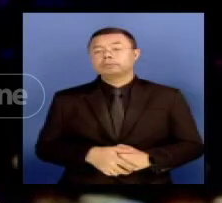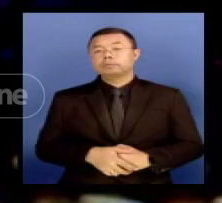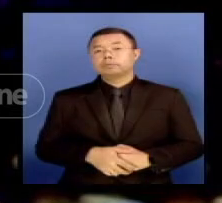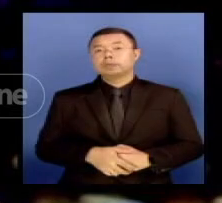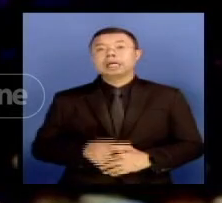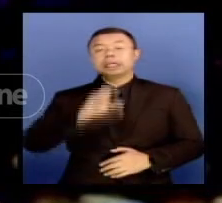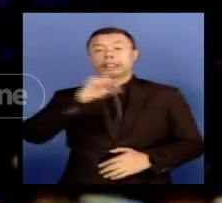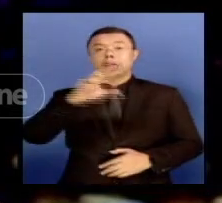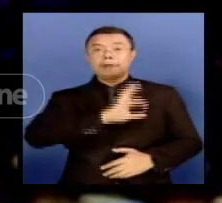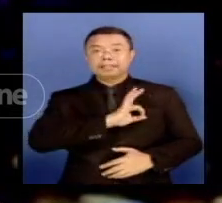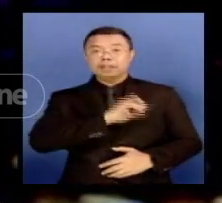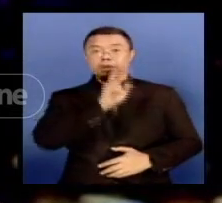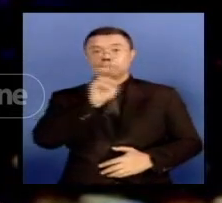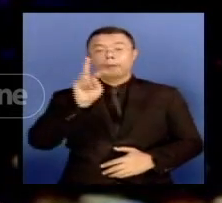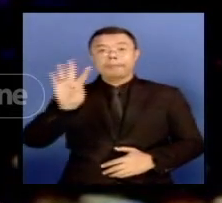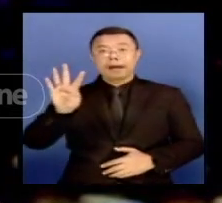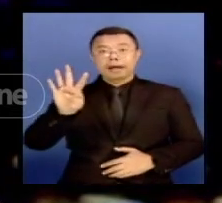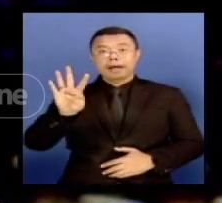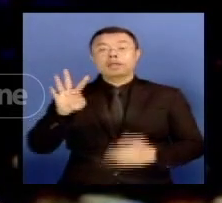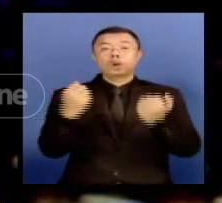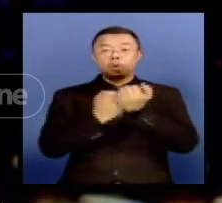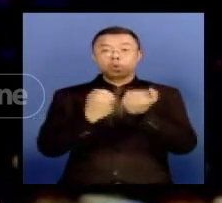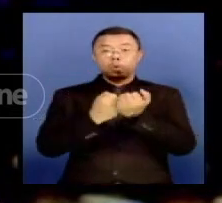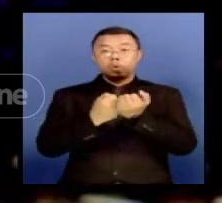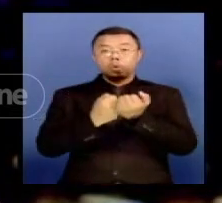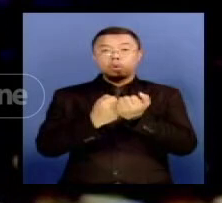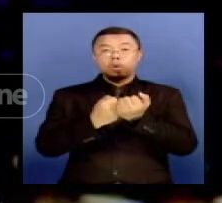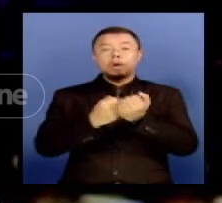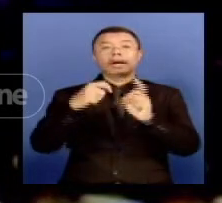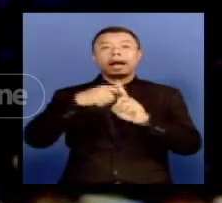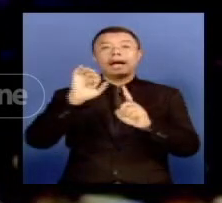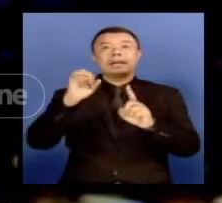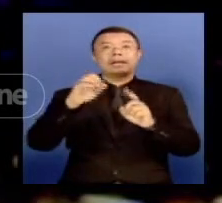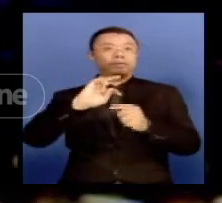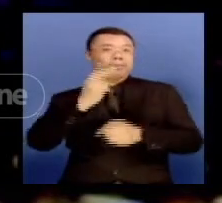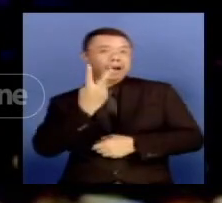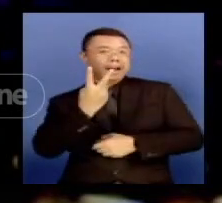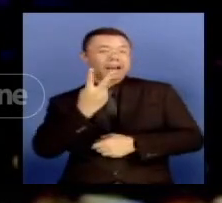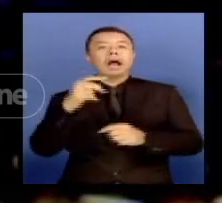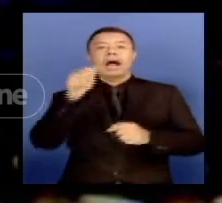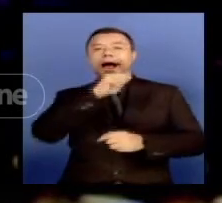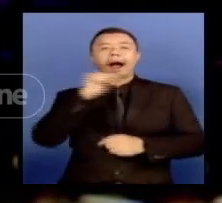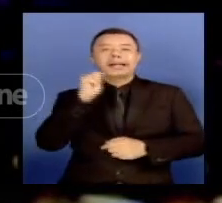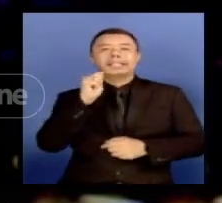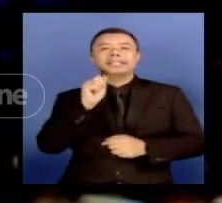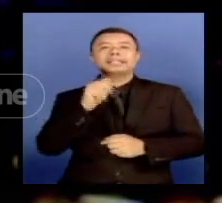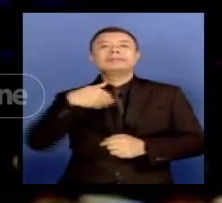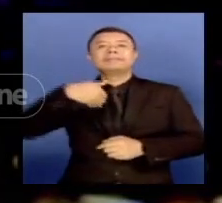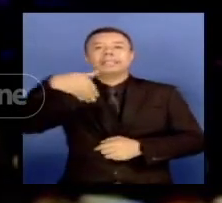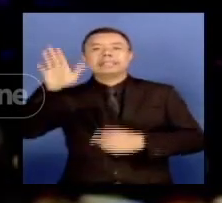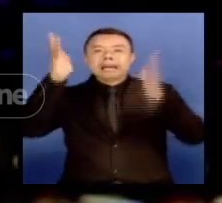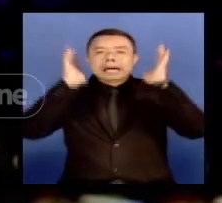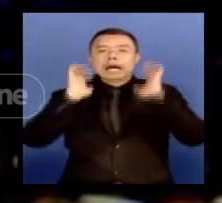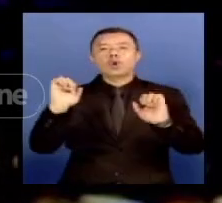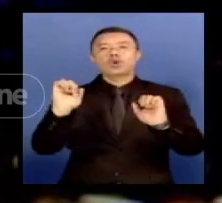Pemirsa, bakal calon presiden 2024 yang diusung koalisi perubahan Anies Baswedan melakukan safari politik ke Garut, Jawa